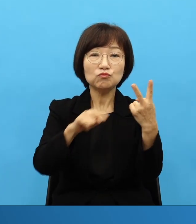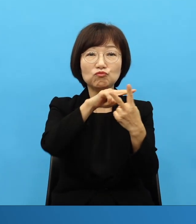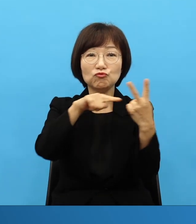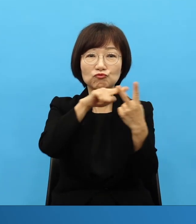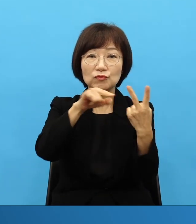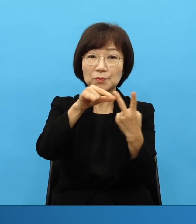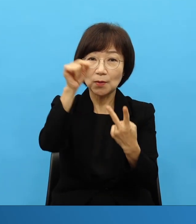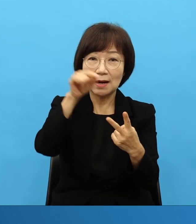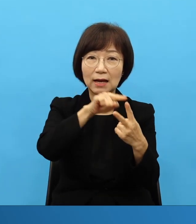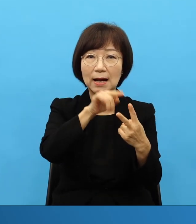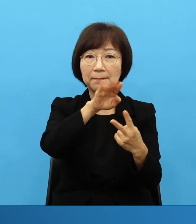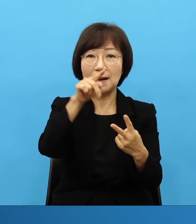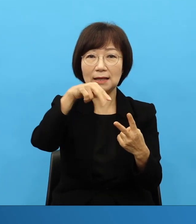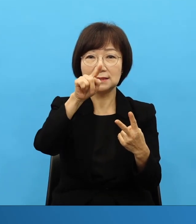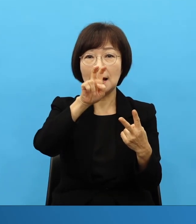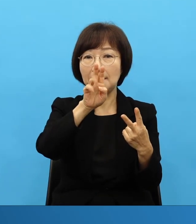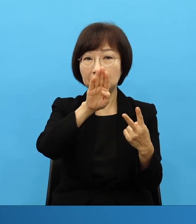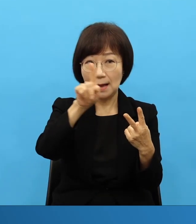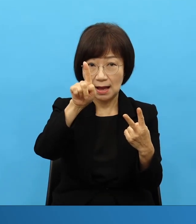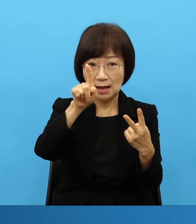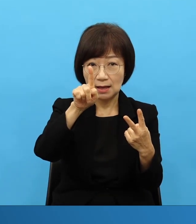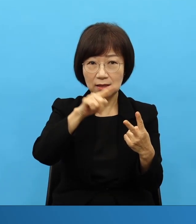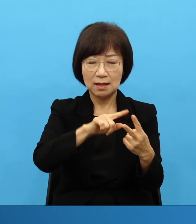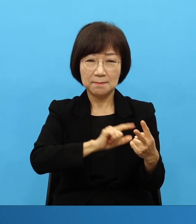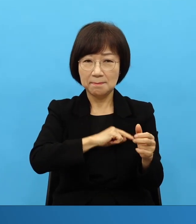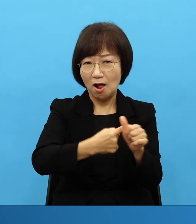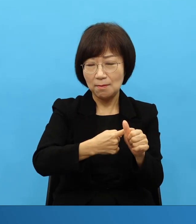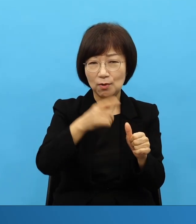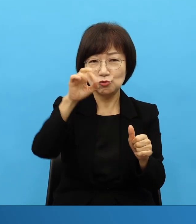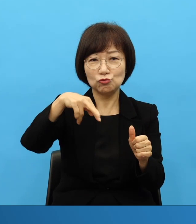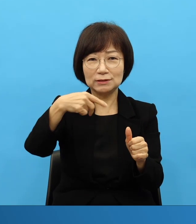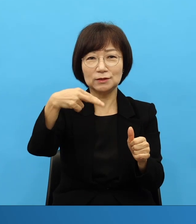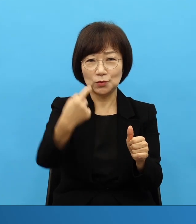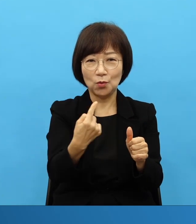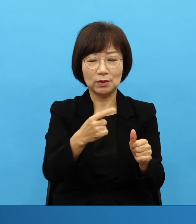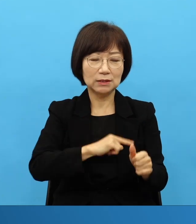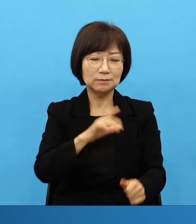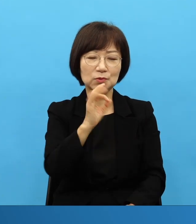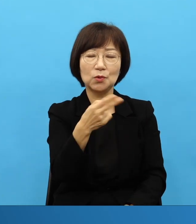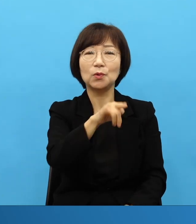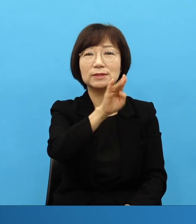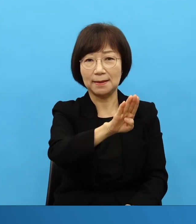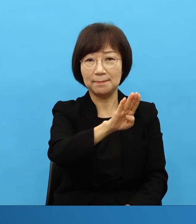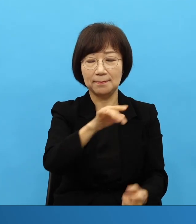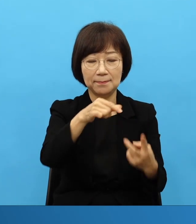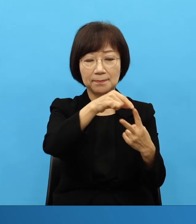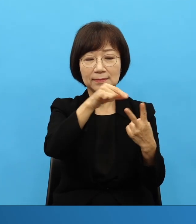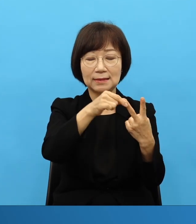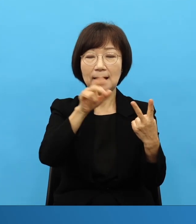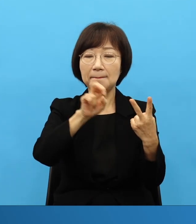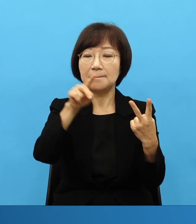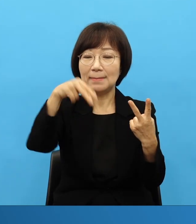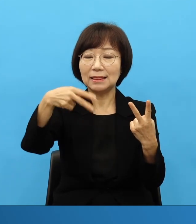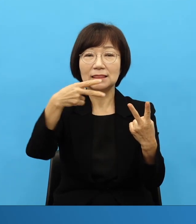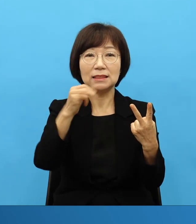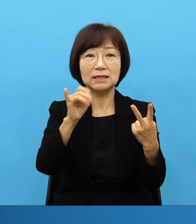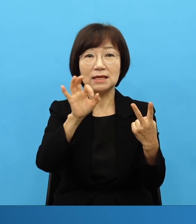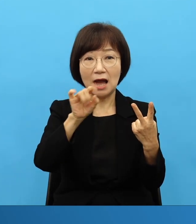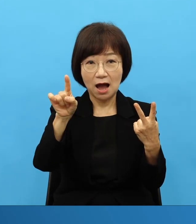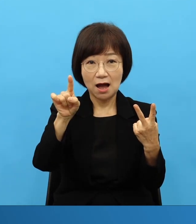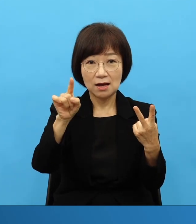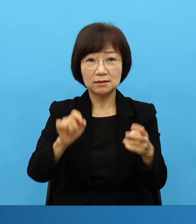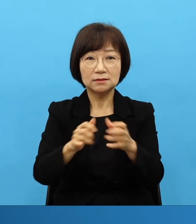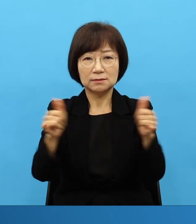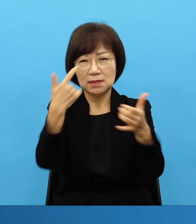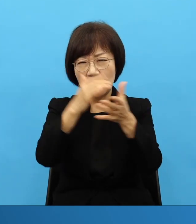세우니 하나는 바사바라 하고도 하고 별명은 유스도로 하는 요셉이요 하나는 마떼아라. 그들이 기도하여